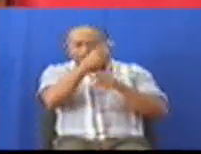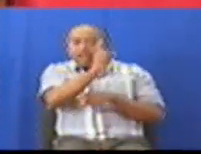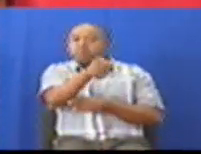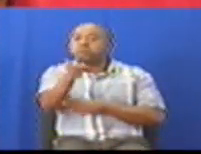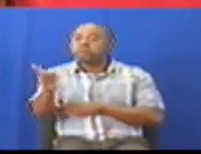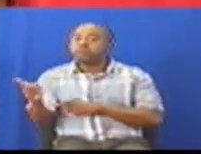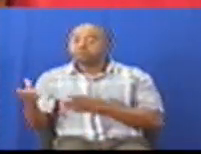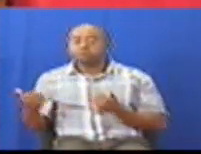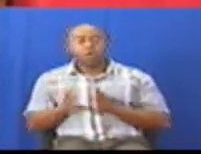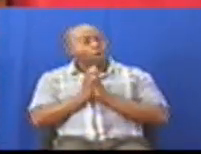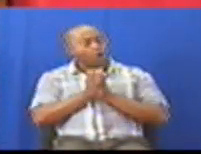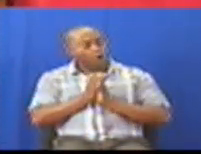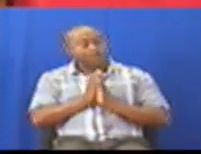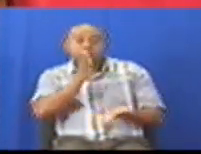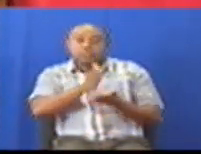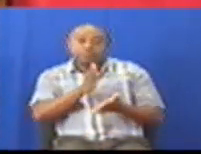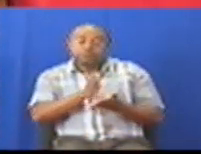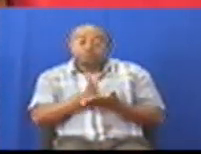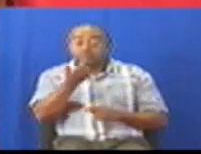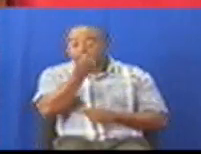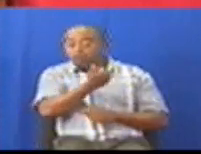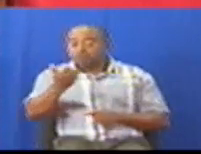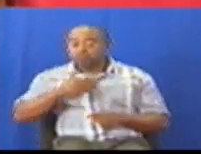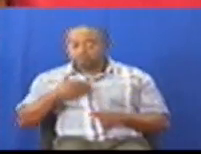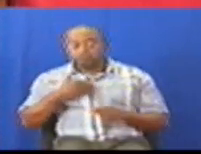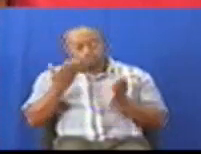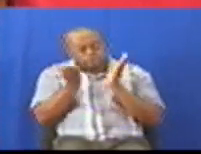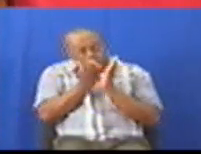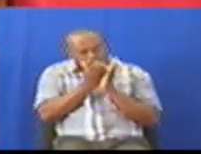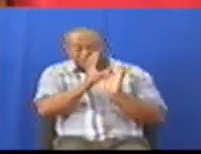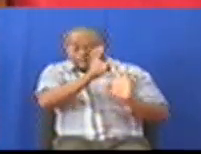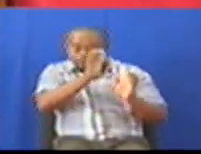sana tukamilishe ili watoto wetu wasome sayansi.